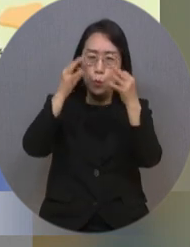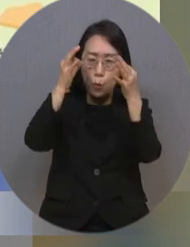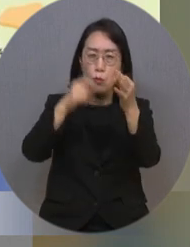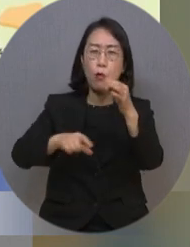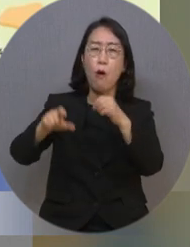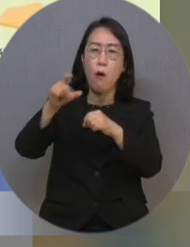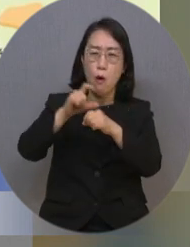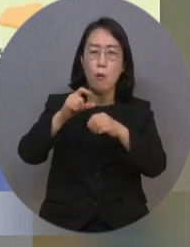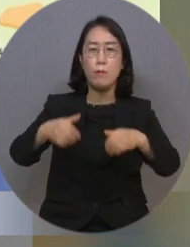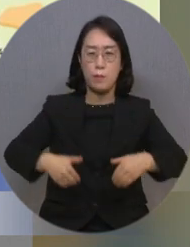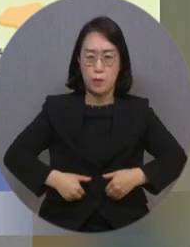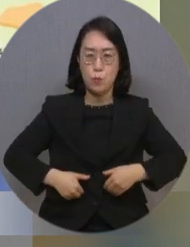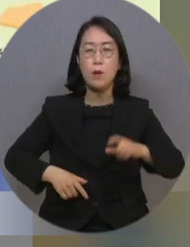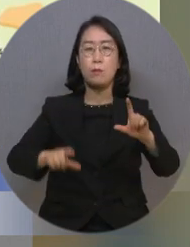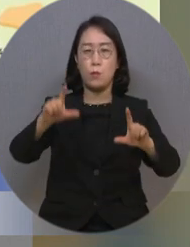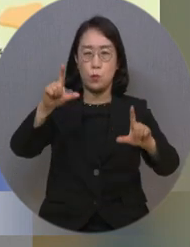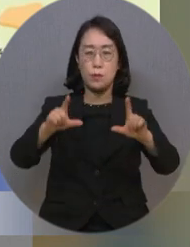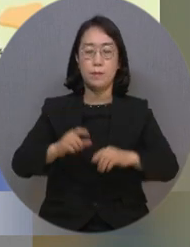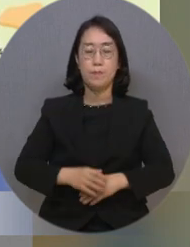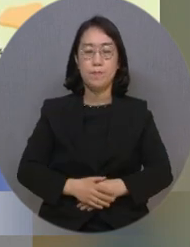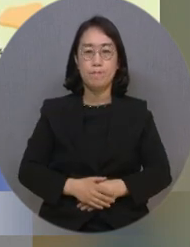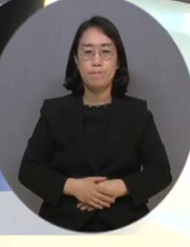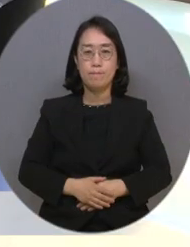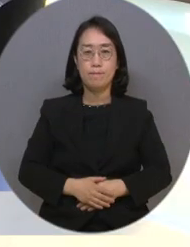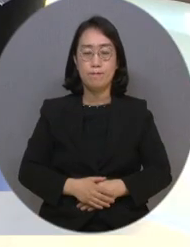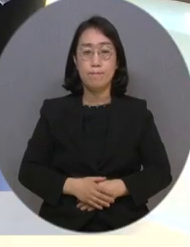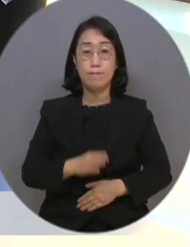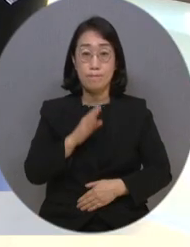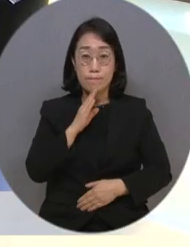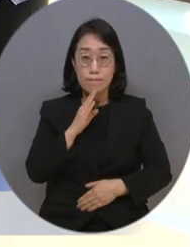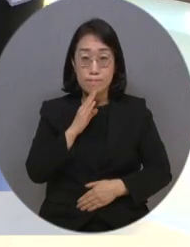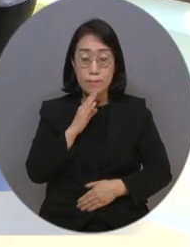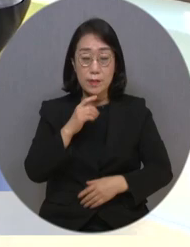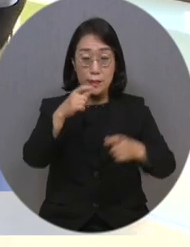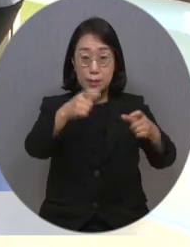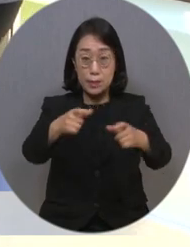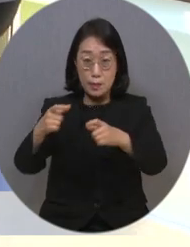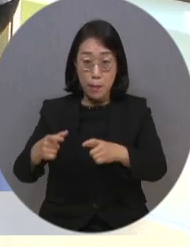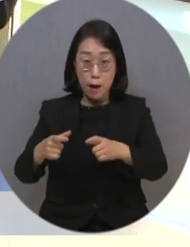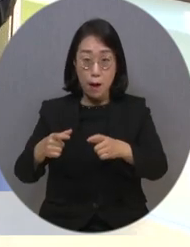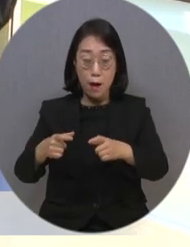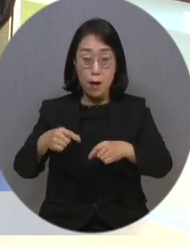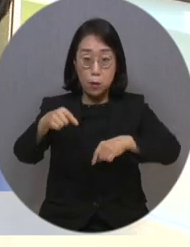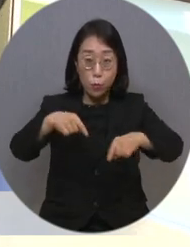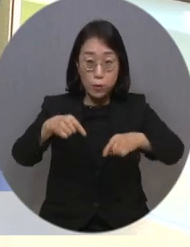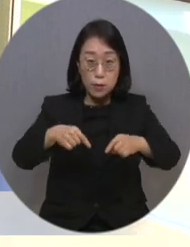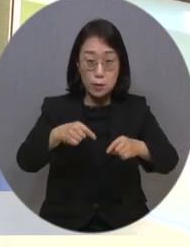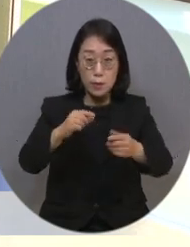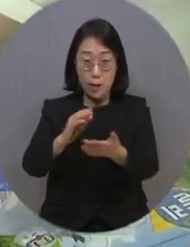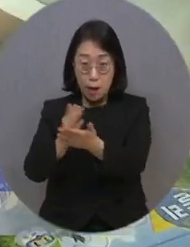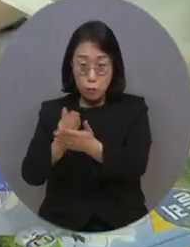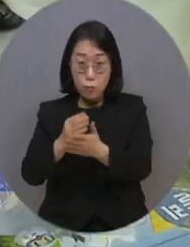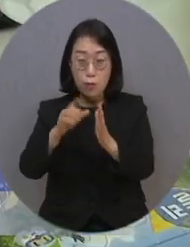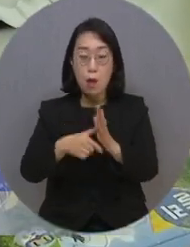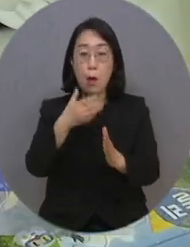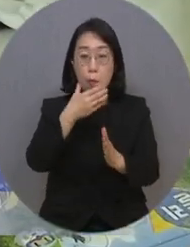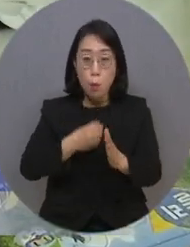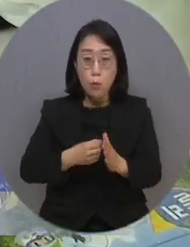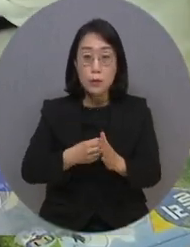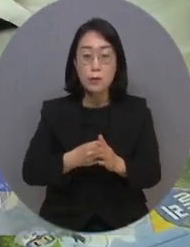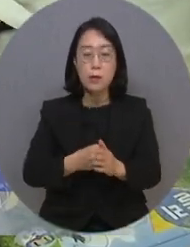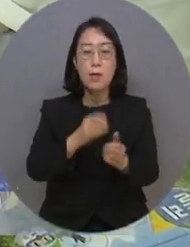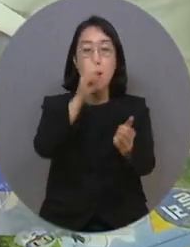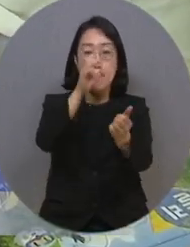상당히 요구된다는 점입니다 사실이 지방분권화 이후 중앙정보 차원의 복지사업이